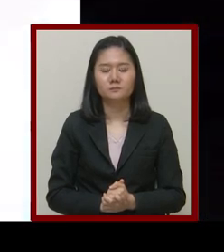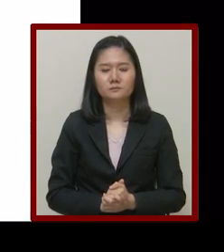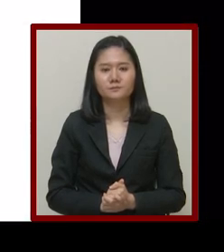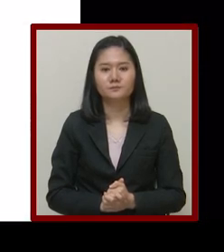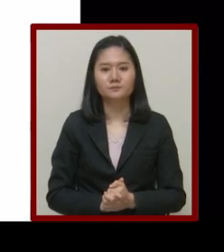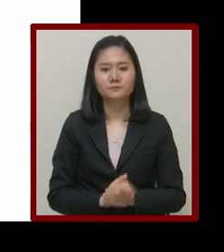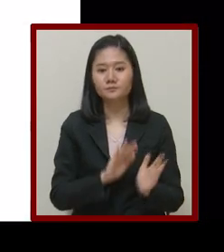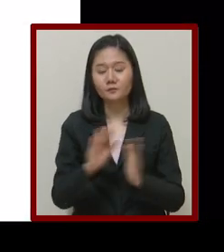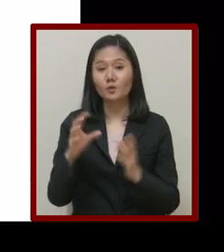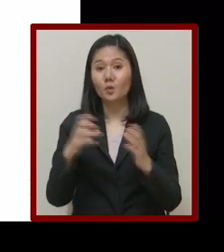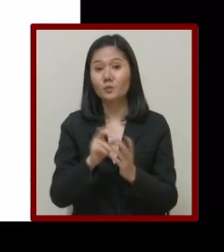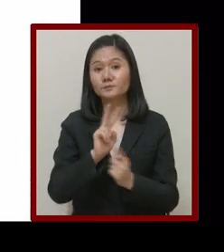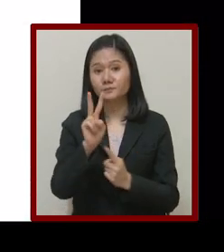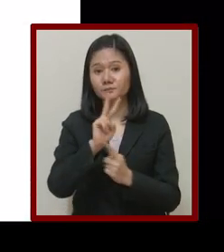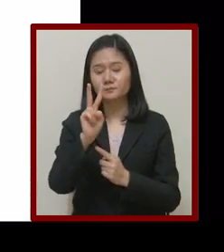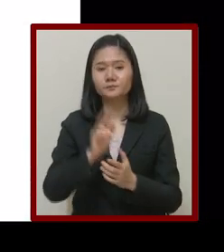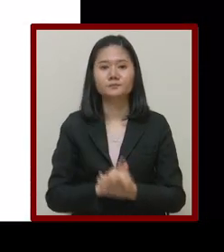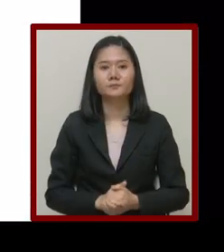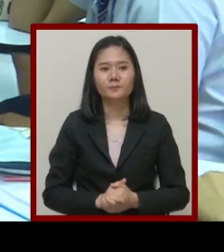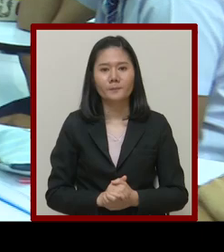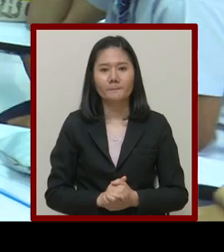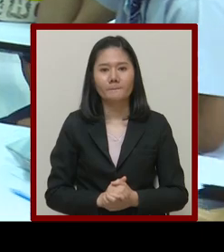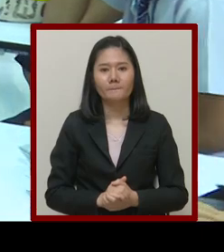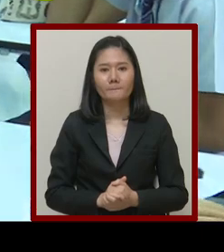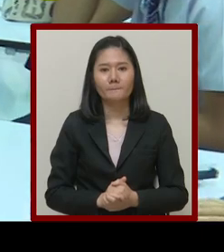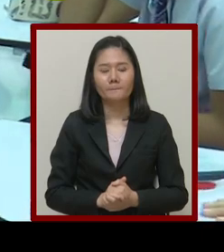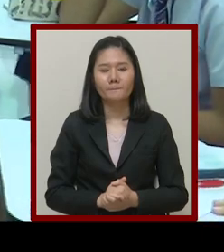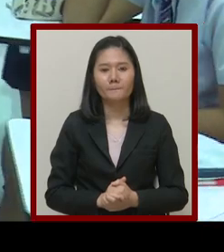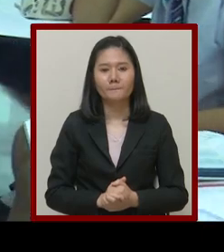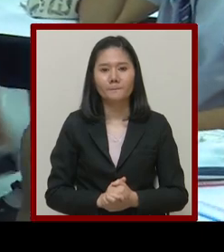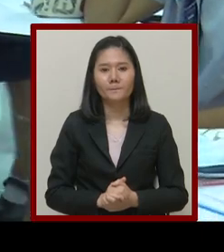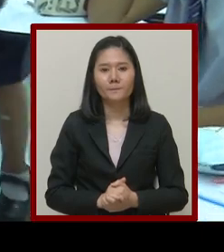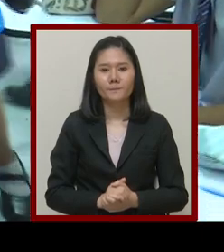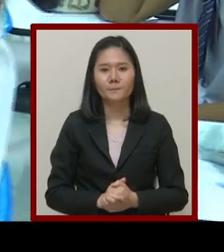ค่ะต่อไปเชิญตัวแทนกลุ่มที่2เลยนะคะเชิญค่ะ